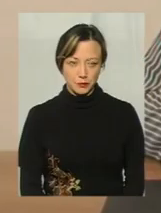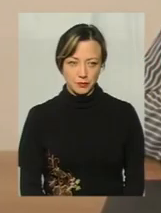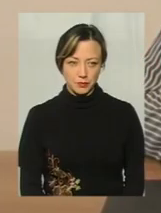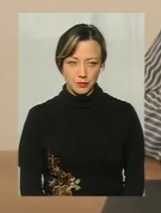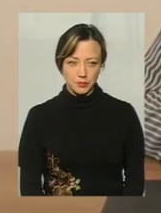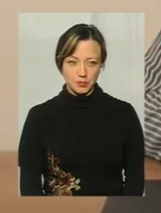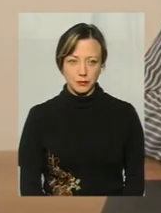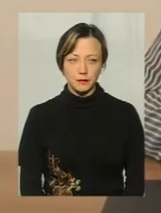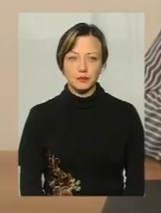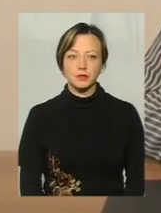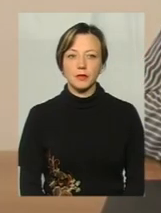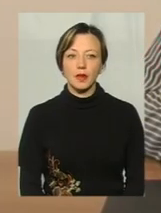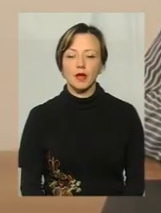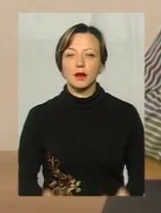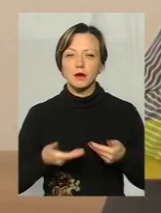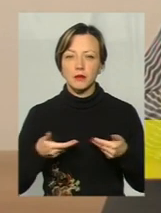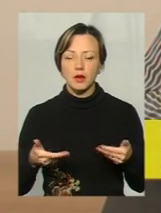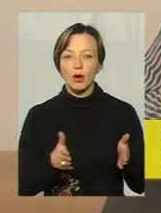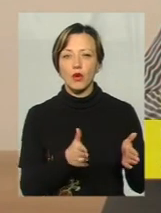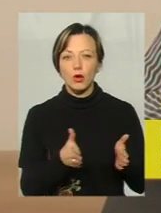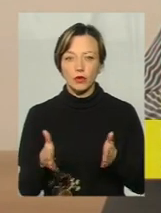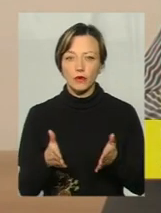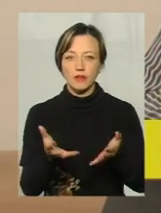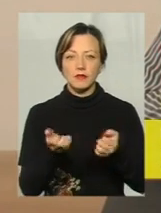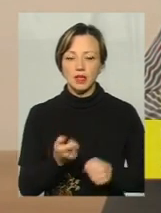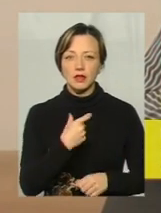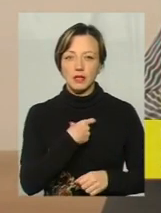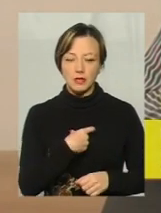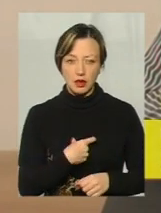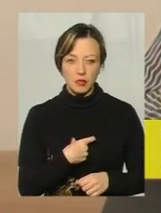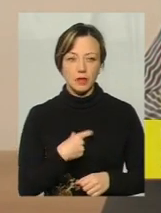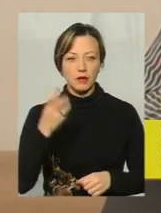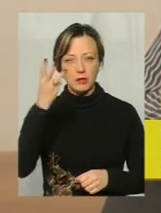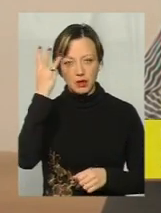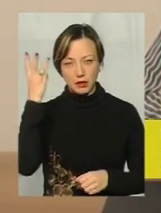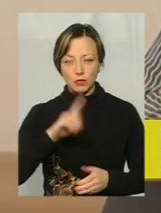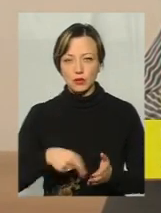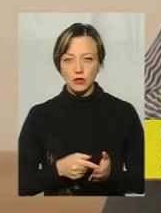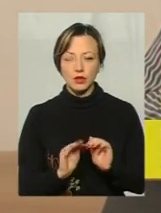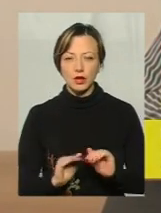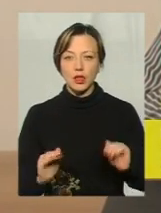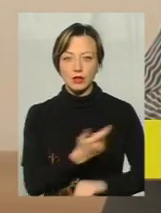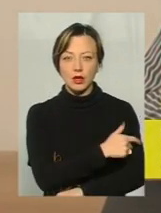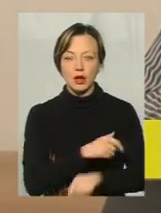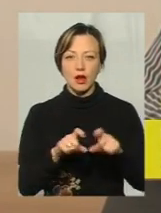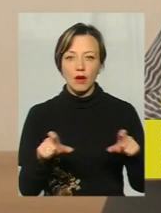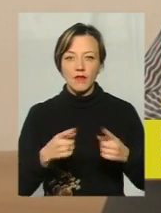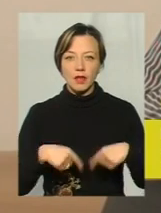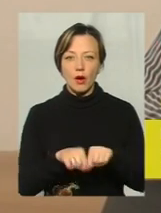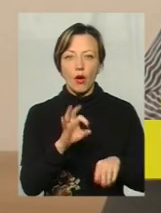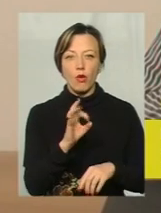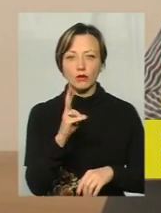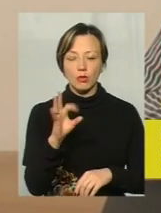Ми готові взяти на себе, на Хмельницьку міську дитячу лікарню, відділення